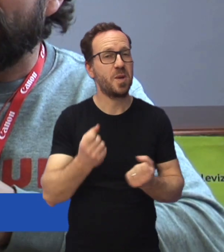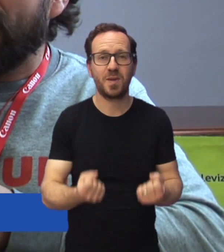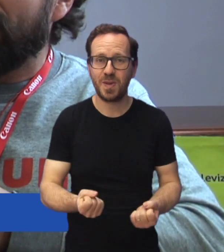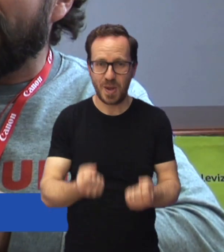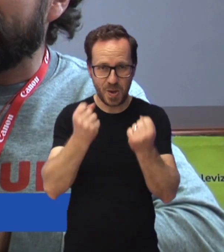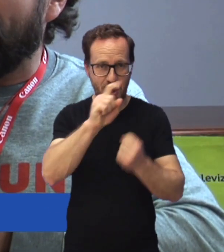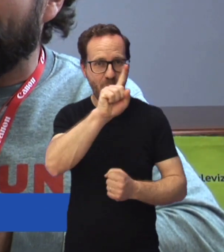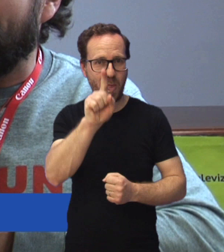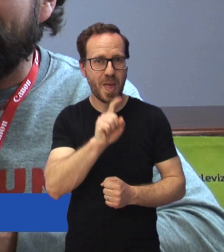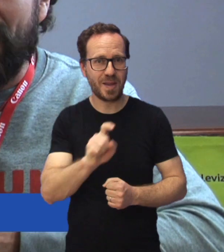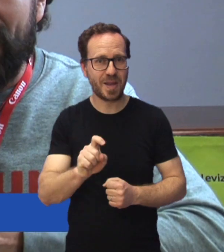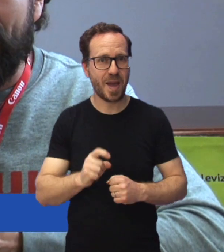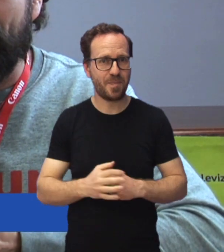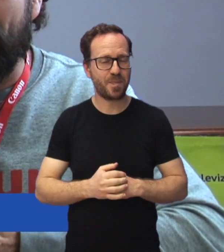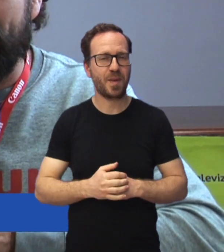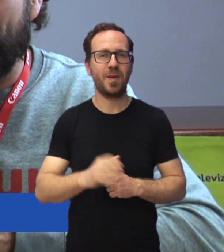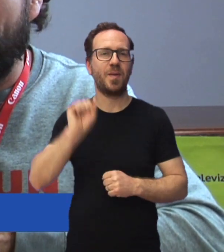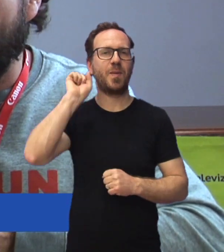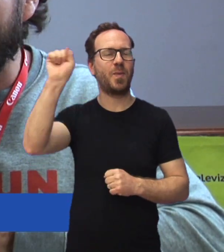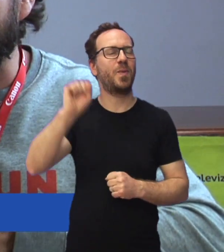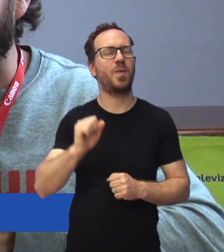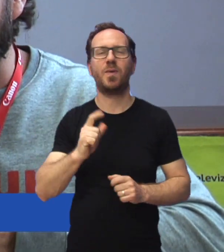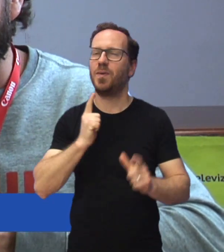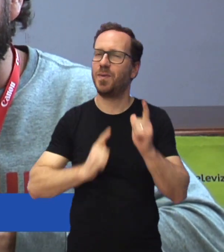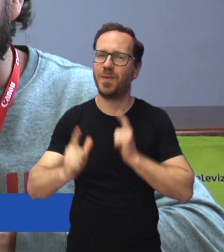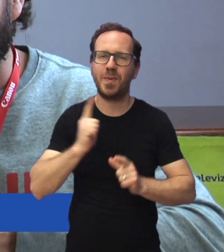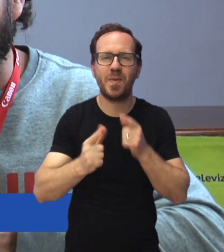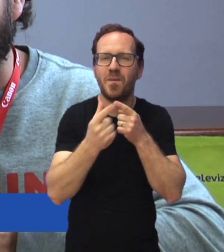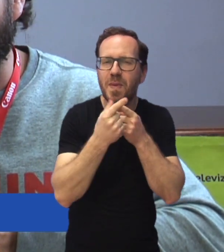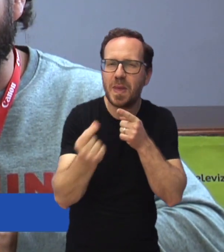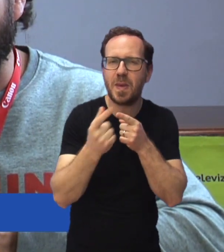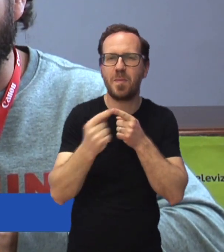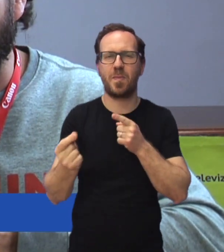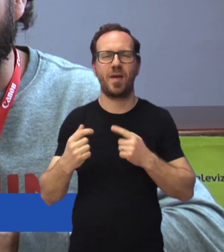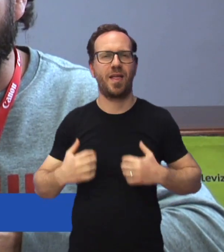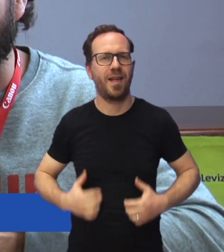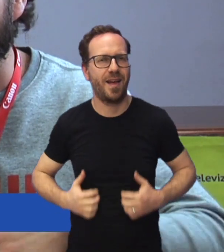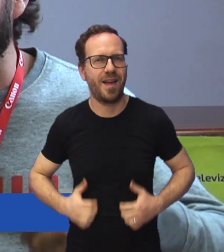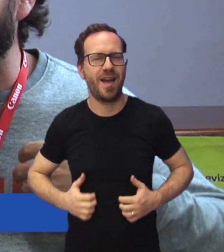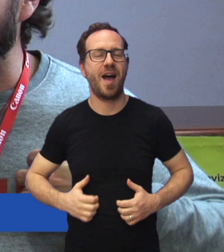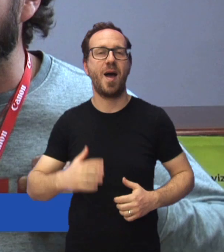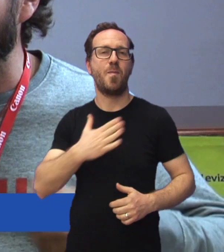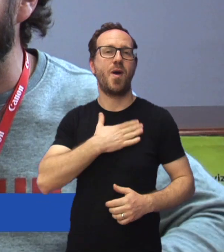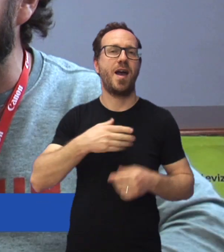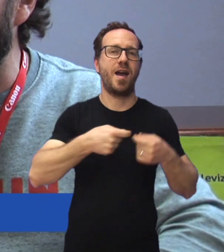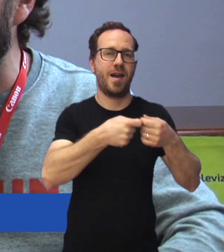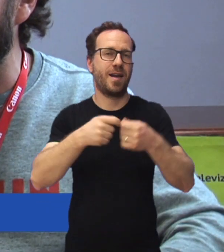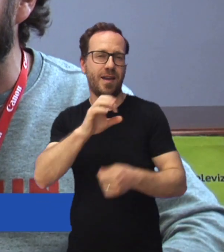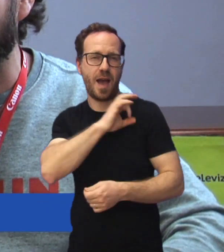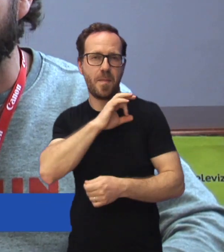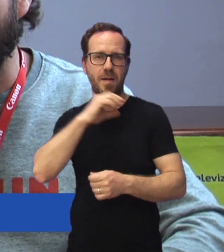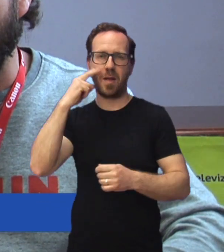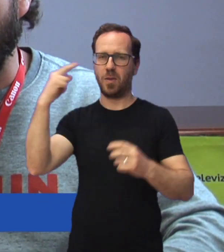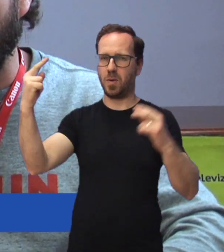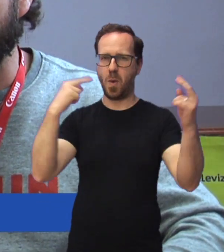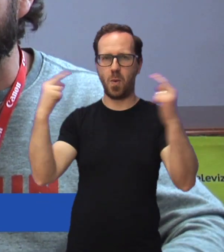To je těžká otázka. Já jsem rád dělal srandy a byl jsem rád, když se na mě moji kamarádi